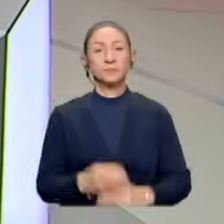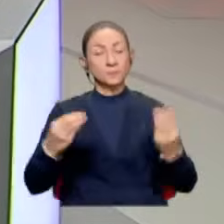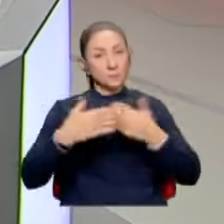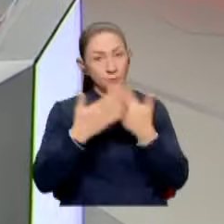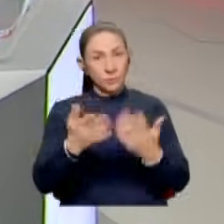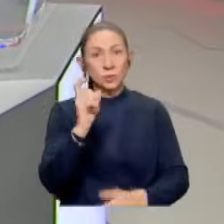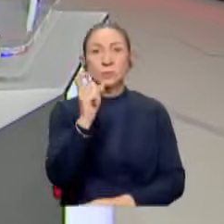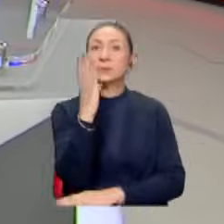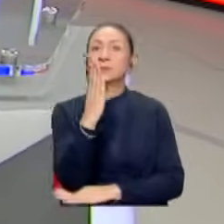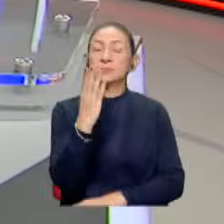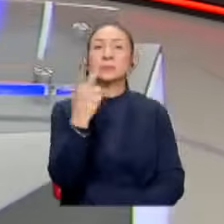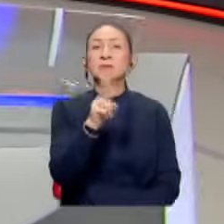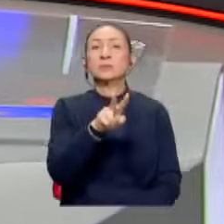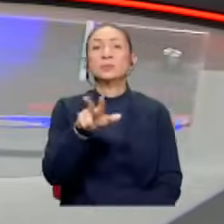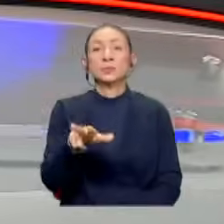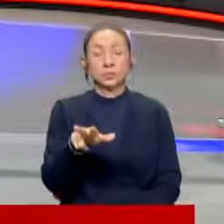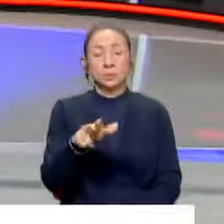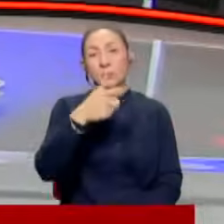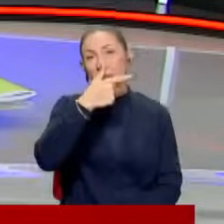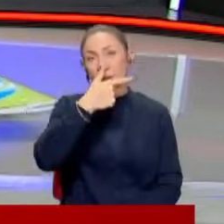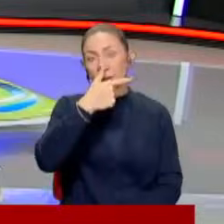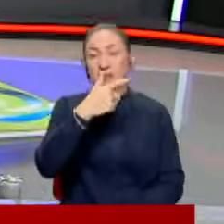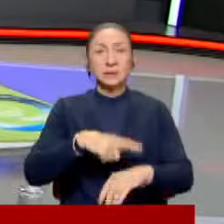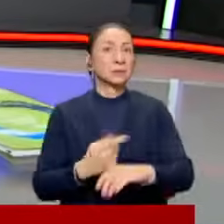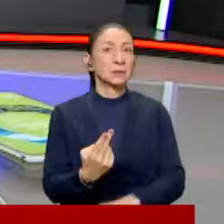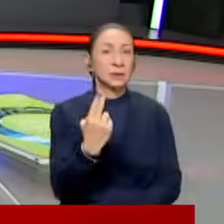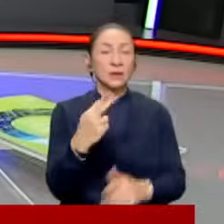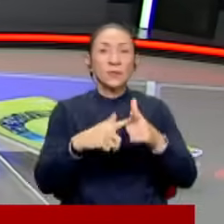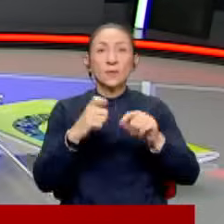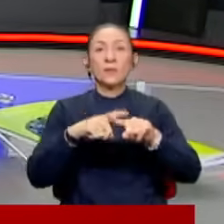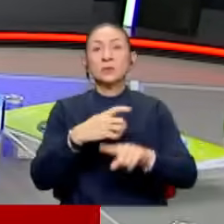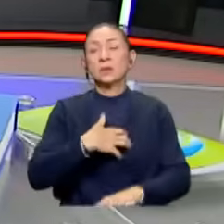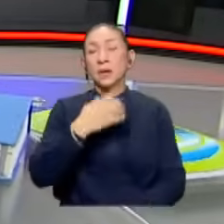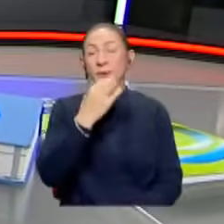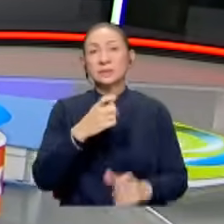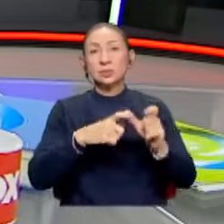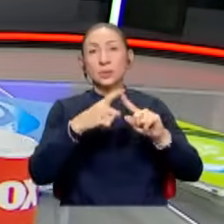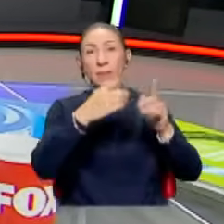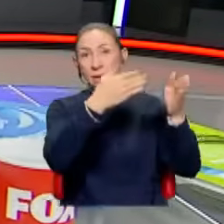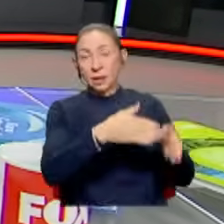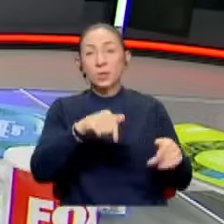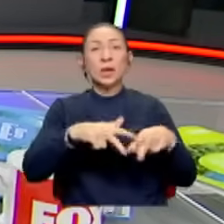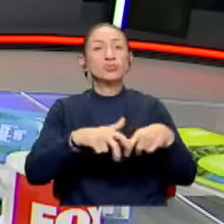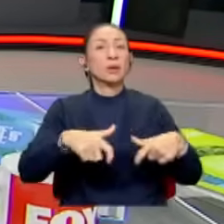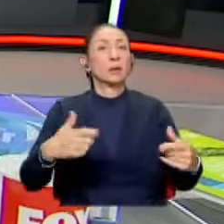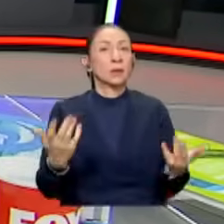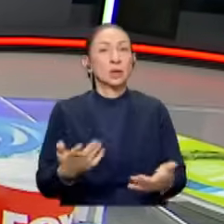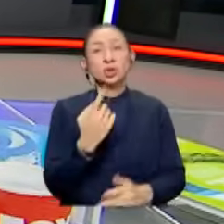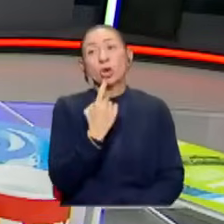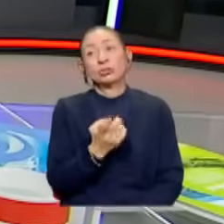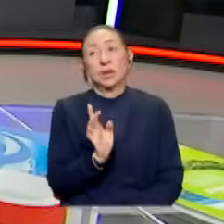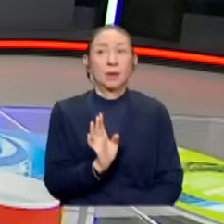İyi akşamlar 9 Kasım 2023 Perşembe saat 19 fxa haberdesin Ben Selçuk Tepeli bugünkü etiketimiz